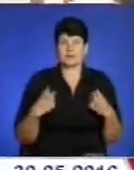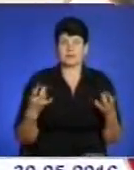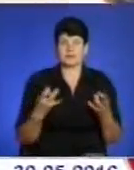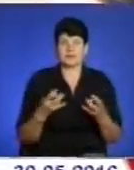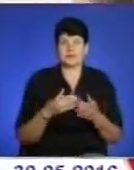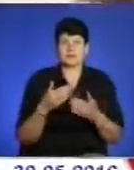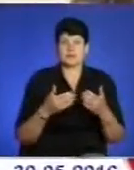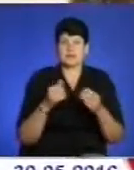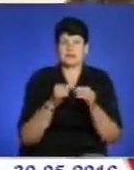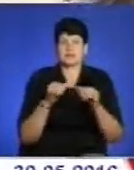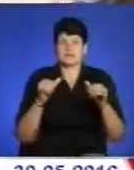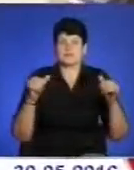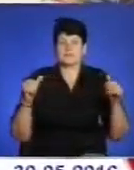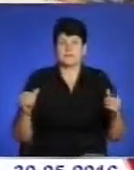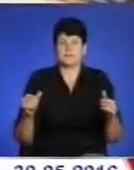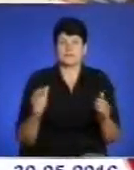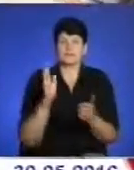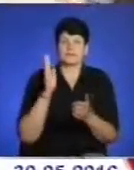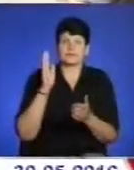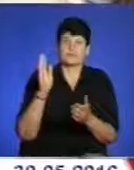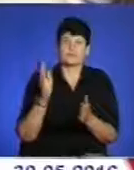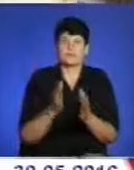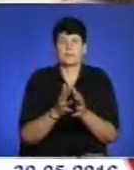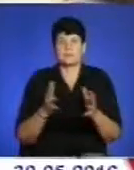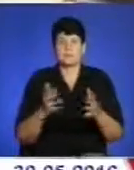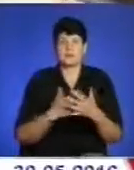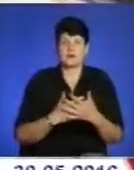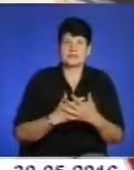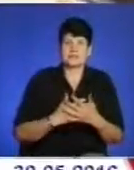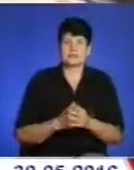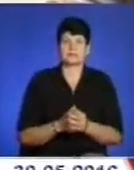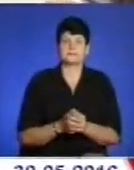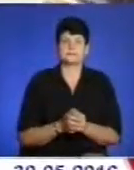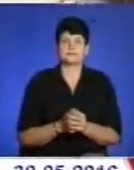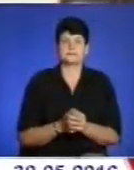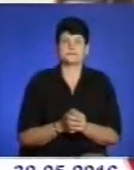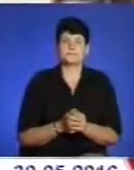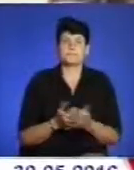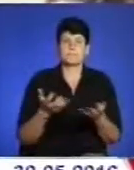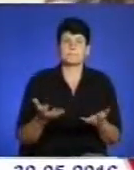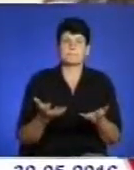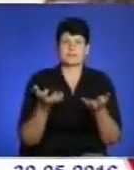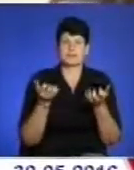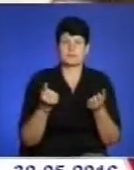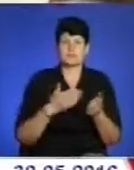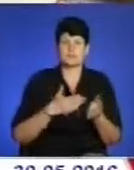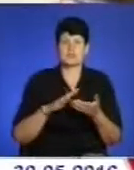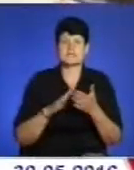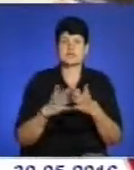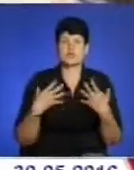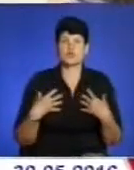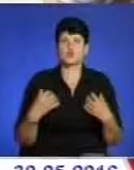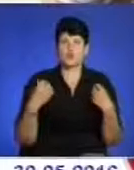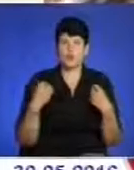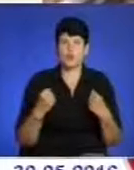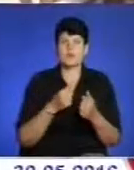більше 60% людей займається активно спортом. Натомість Україна всього має 13%. Я думаю, що нам є до чого